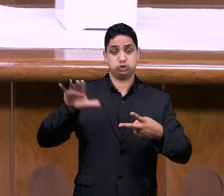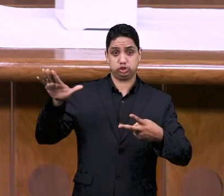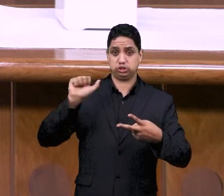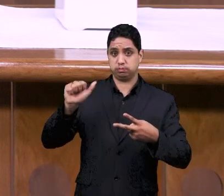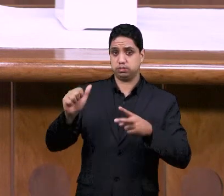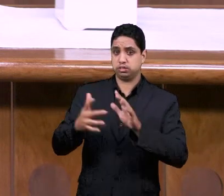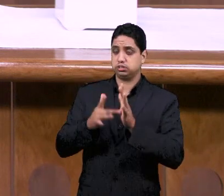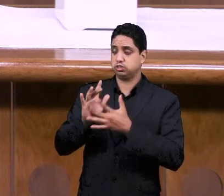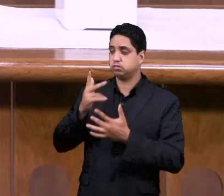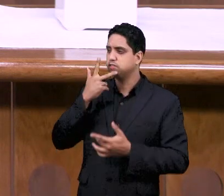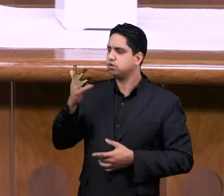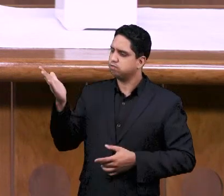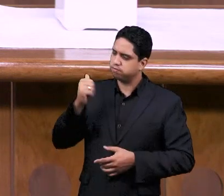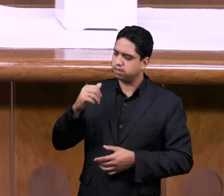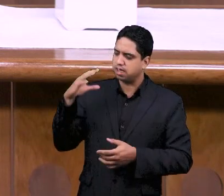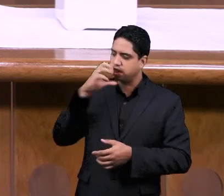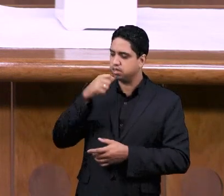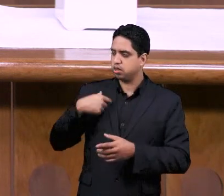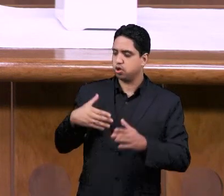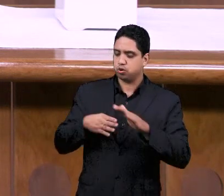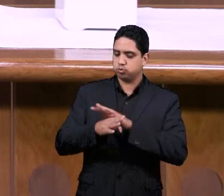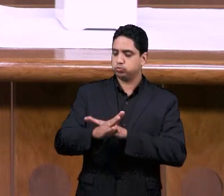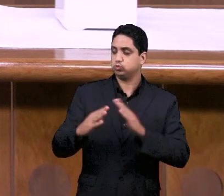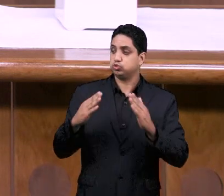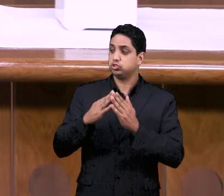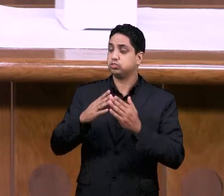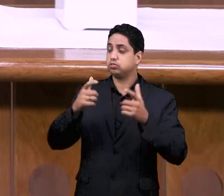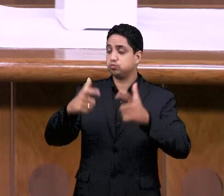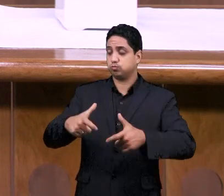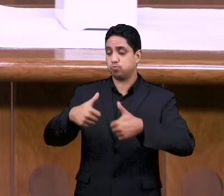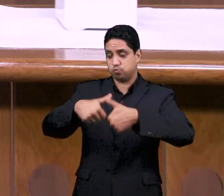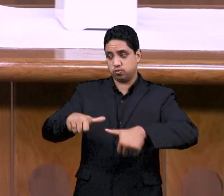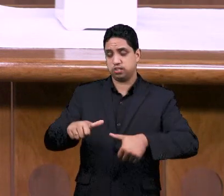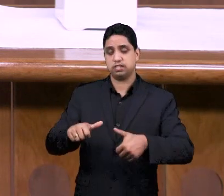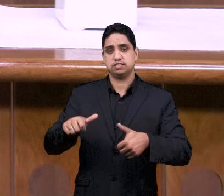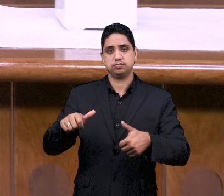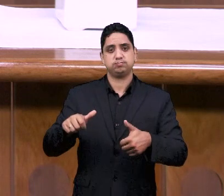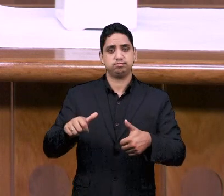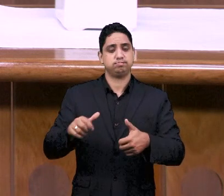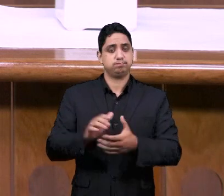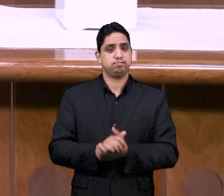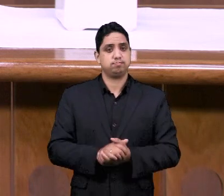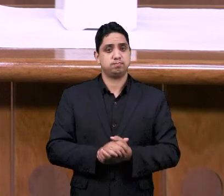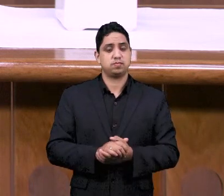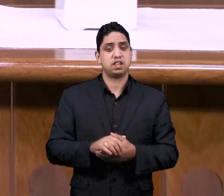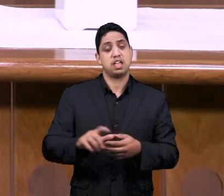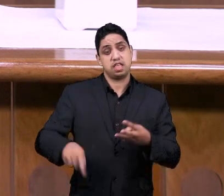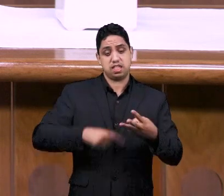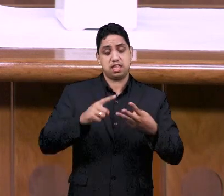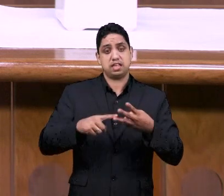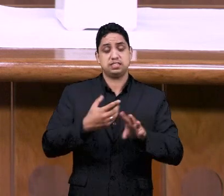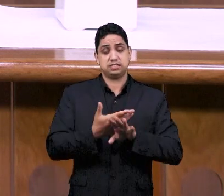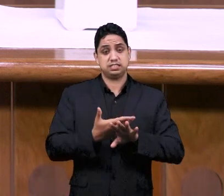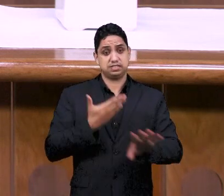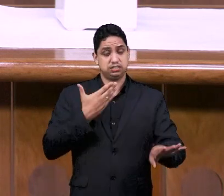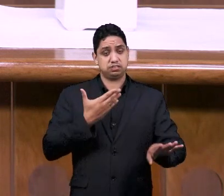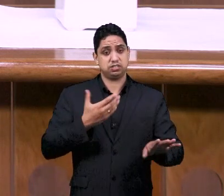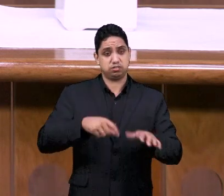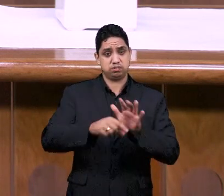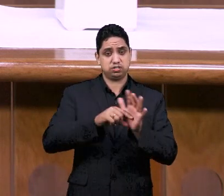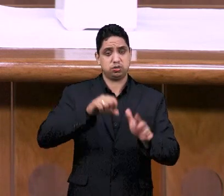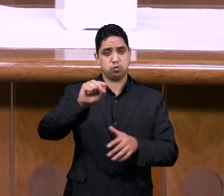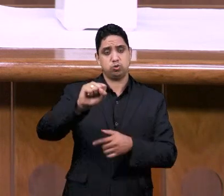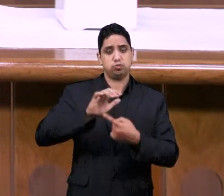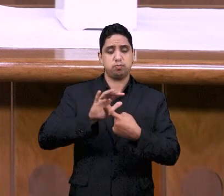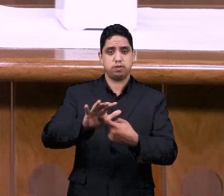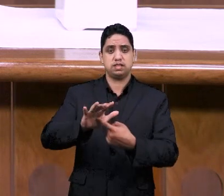trouve l'appel. D'abord l'élection, après l'appel. Quand Jésus appelle Zachée en disant Zachée, descends vite. La sanctification